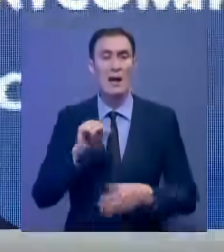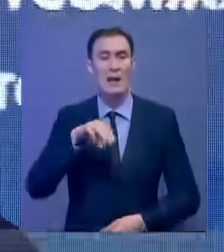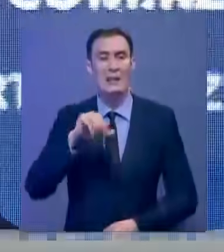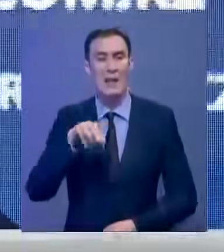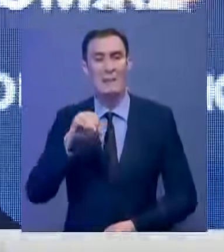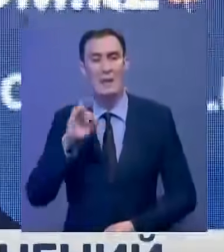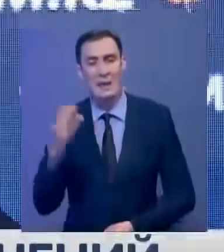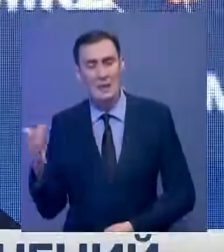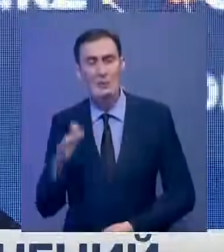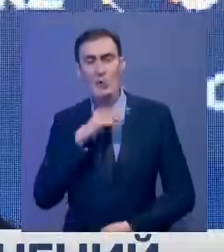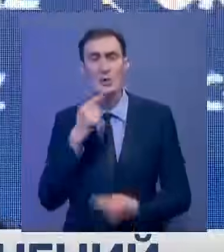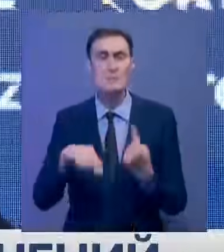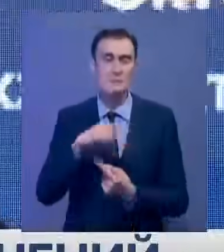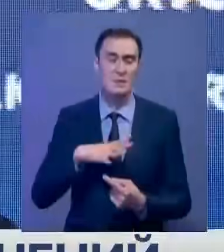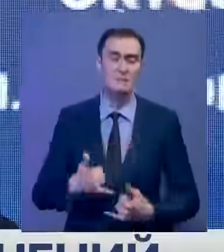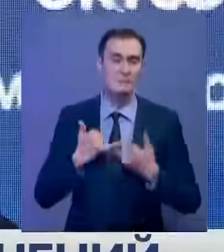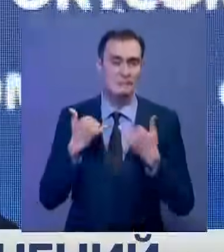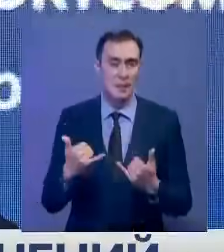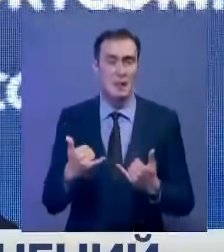многих бизнесменов. Мы в принципе пошли